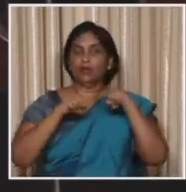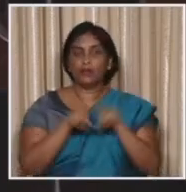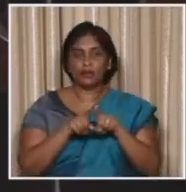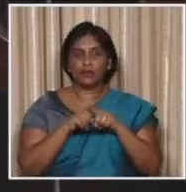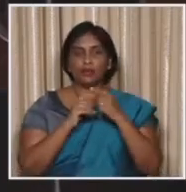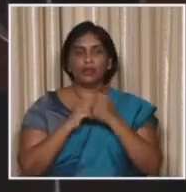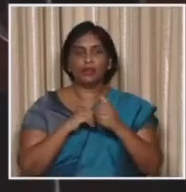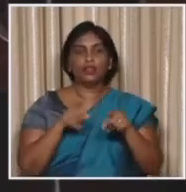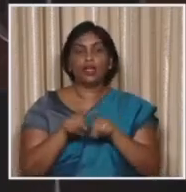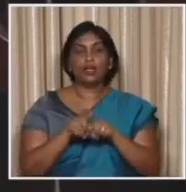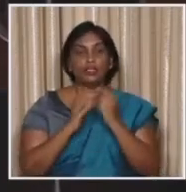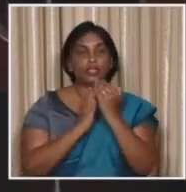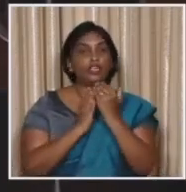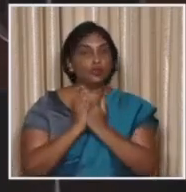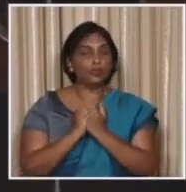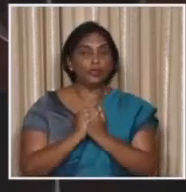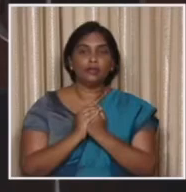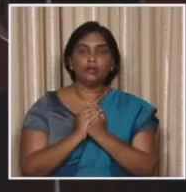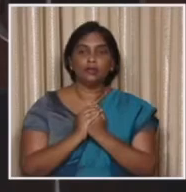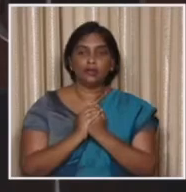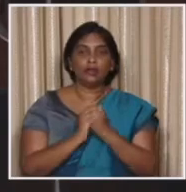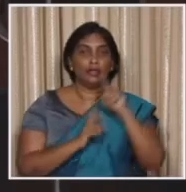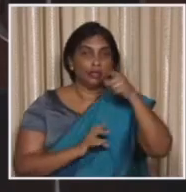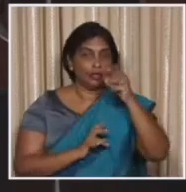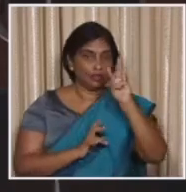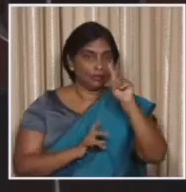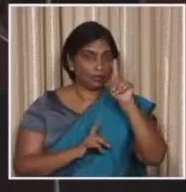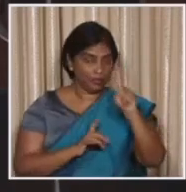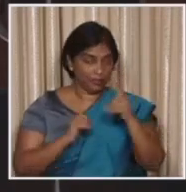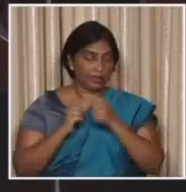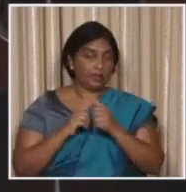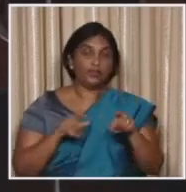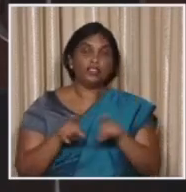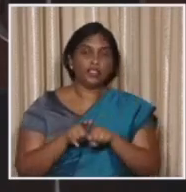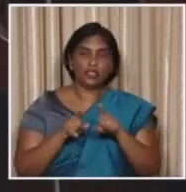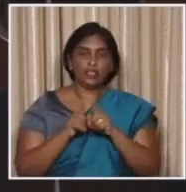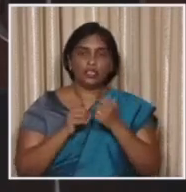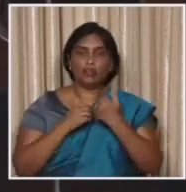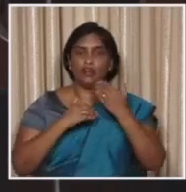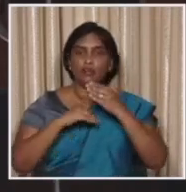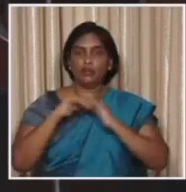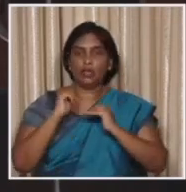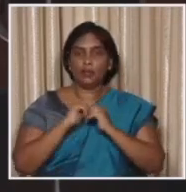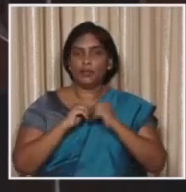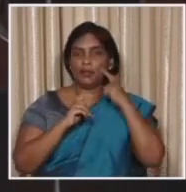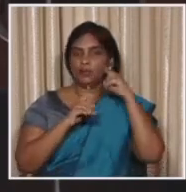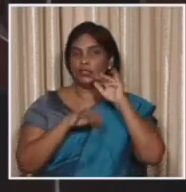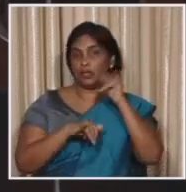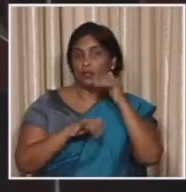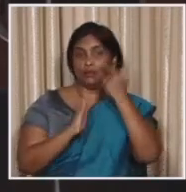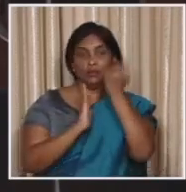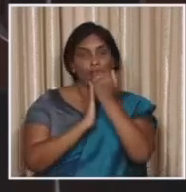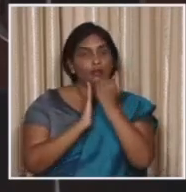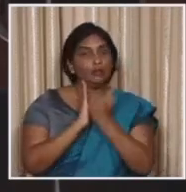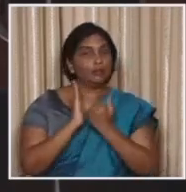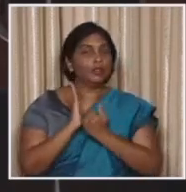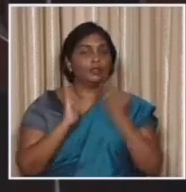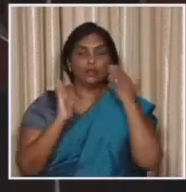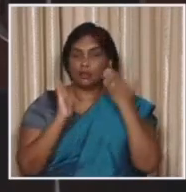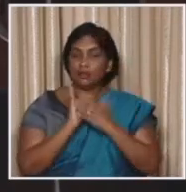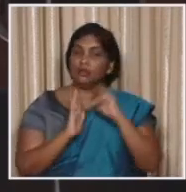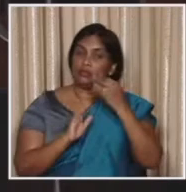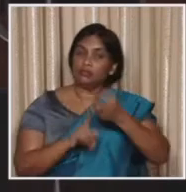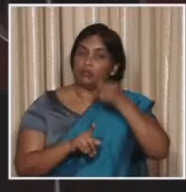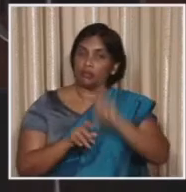නියාමන අධිකාරි පනතේ 131 යටතේ මොකද්ද කියන්නේ මේ පනතේ යම් විධි විධානයක් හෝ යටතේ සාධන යම්